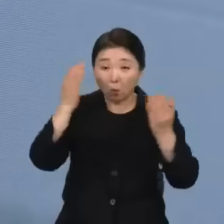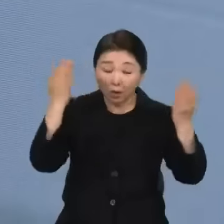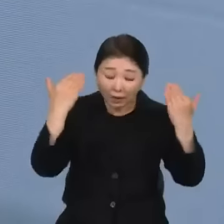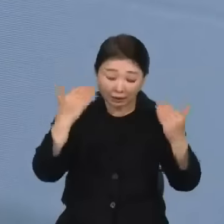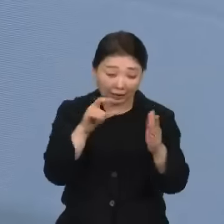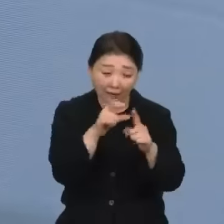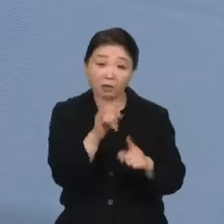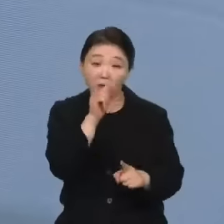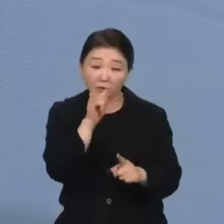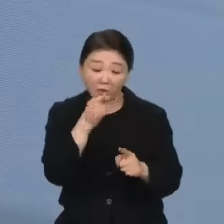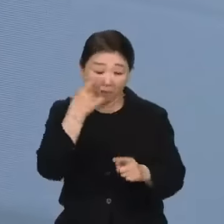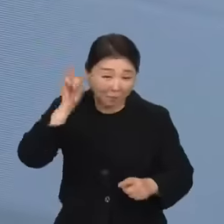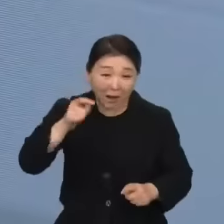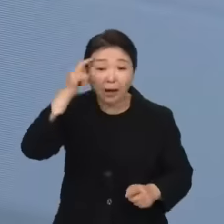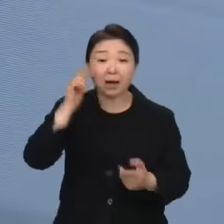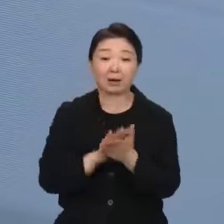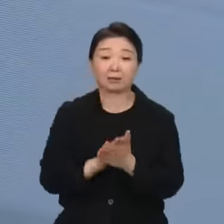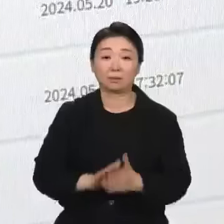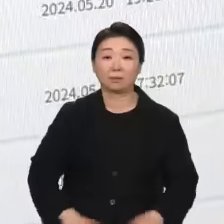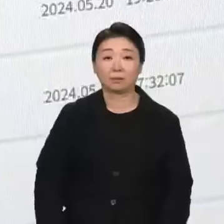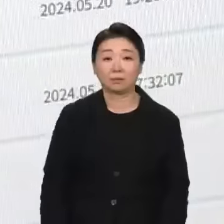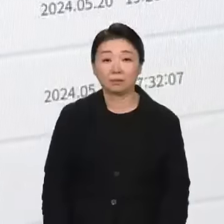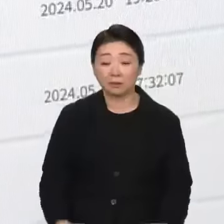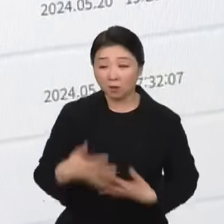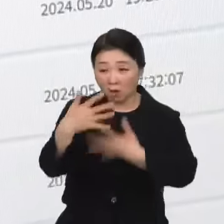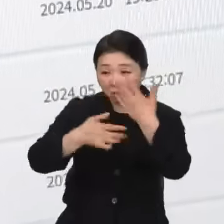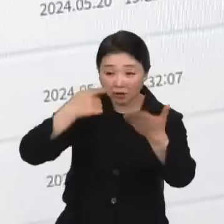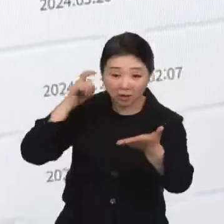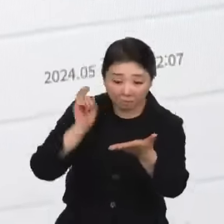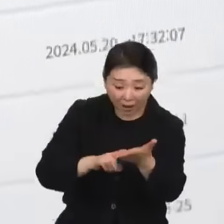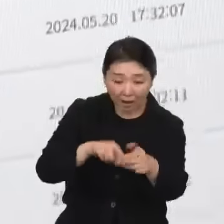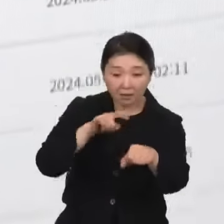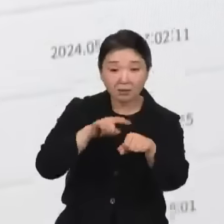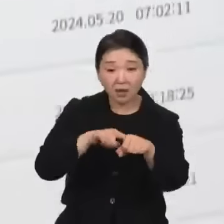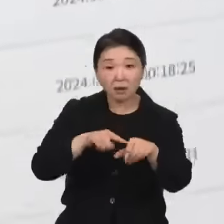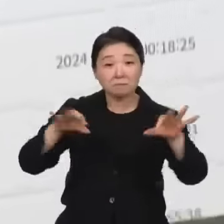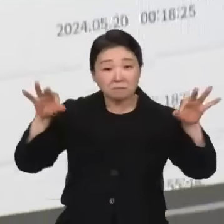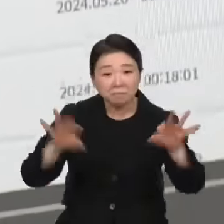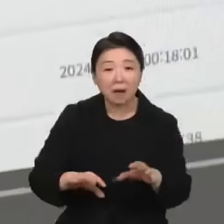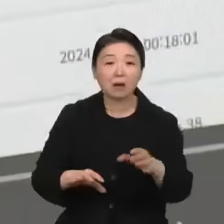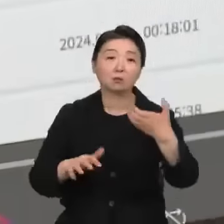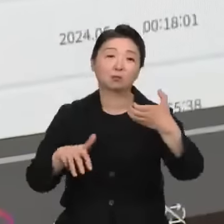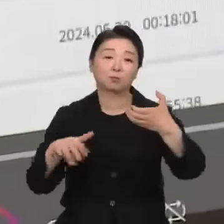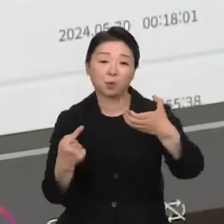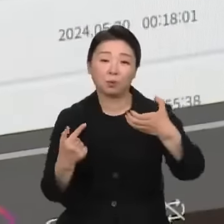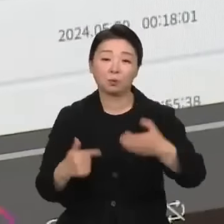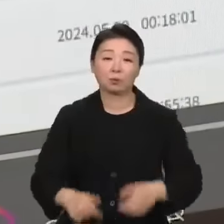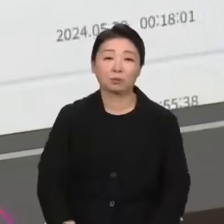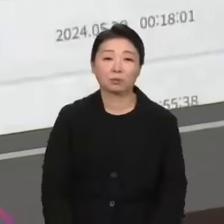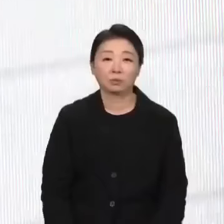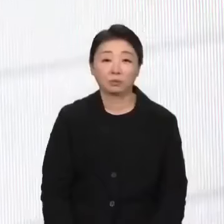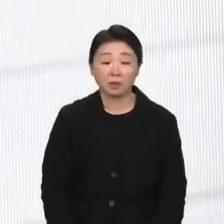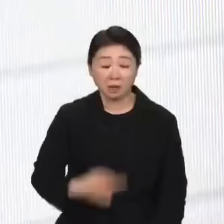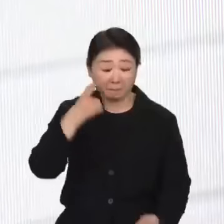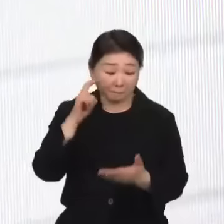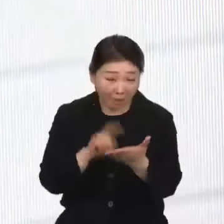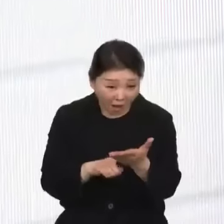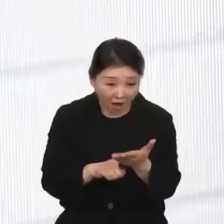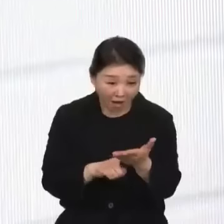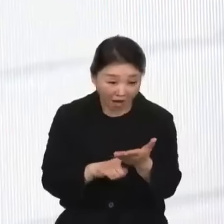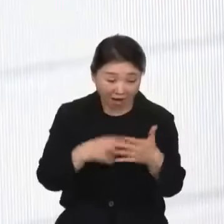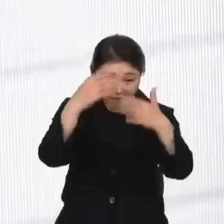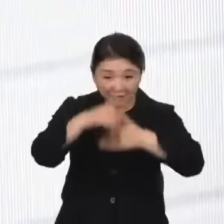들어간 게시물도 찾아냅니다. 이런 영상을 찾는 데 걸리는 시간은 단 90초입니다. 발견한 착취물은